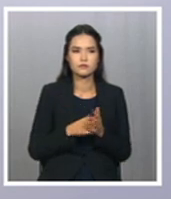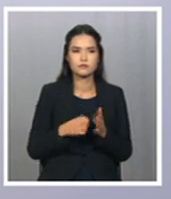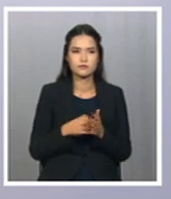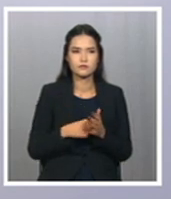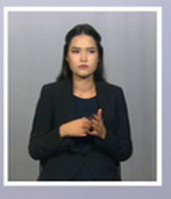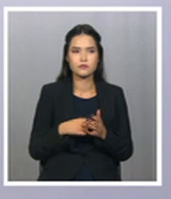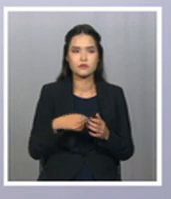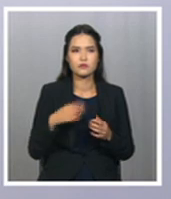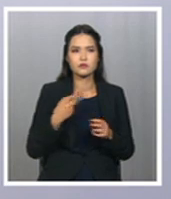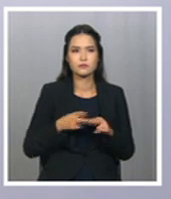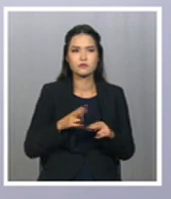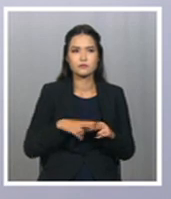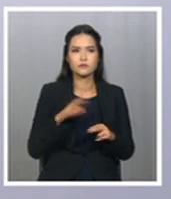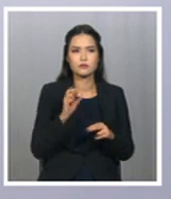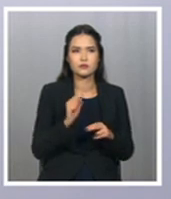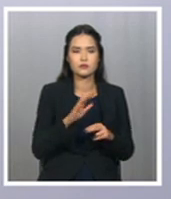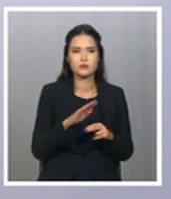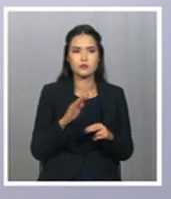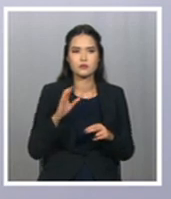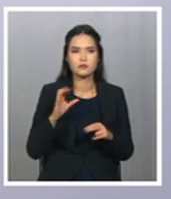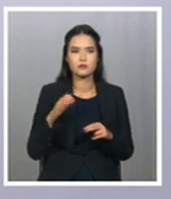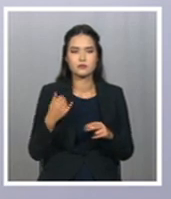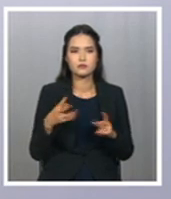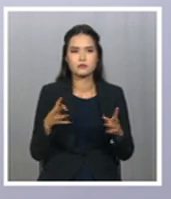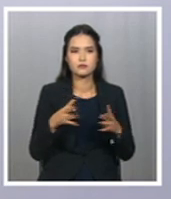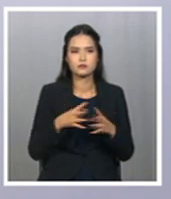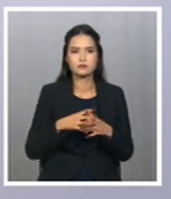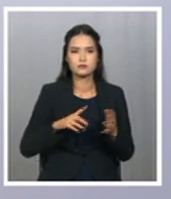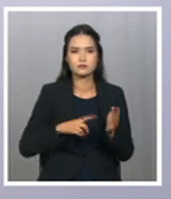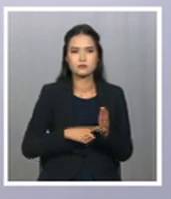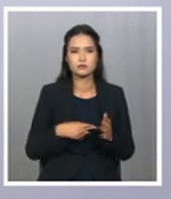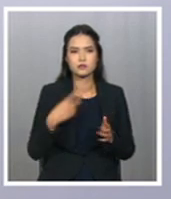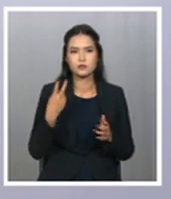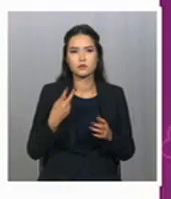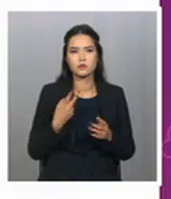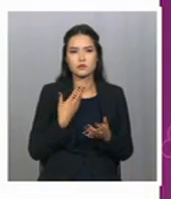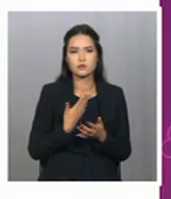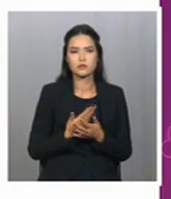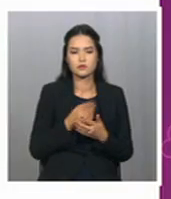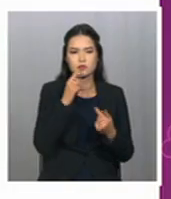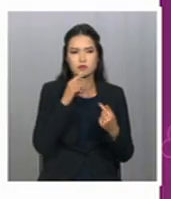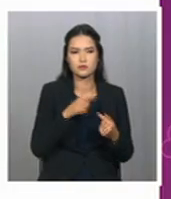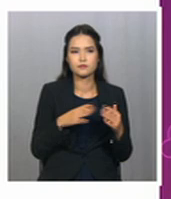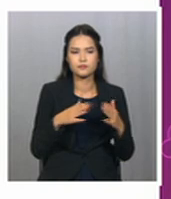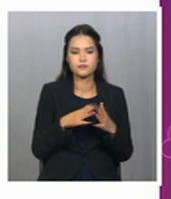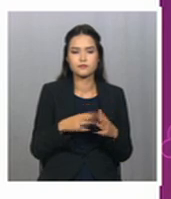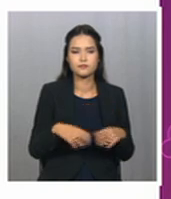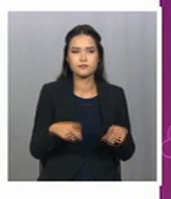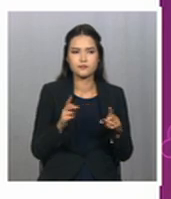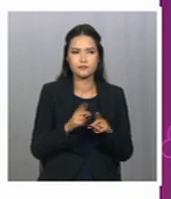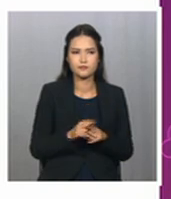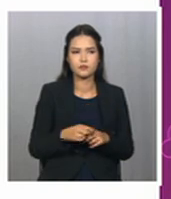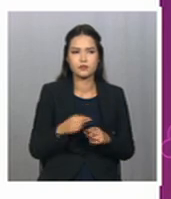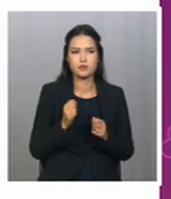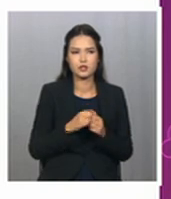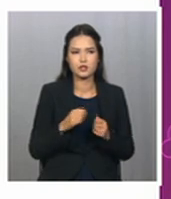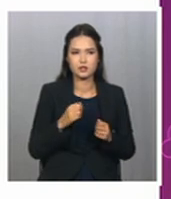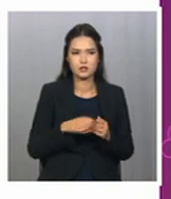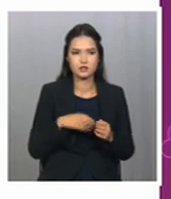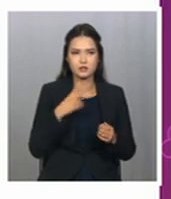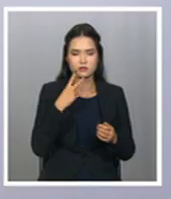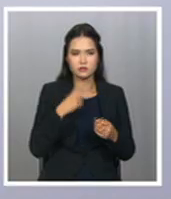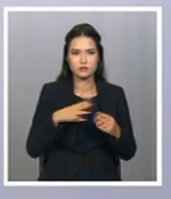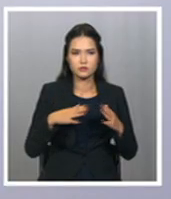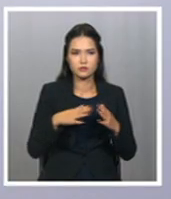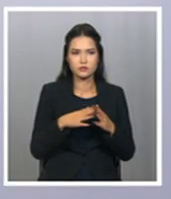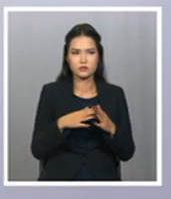АС және БС екеуінде де С төбесі бар. Демек, екеуі де С төбесінен шығып жатқан қабырғалар. Олай болса, осы екі қабырғаның арасында жатқан бұрыш, ол осы С